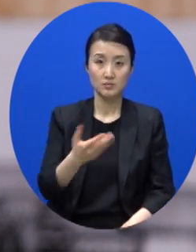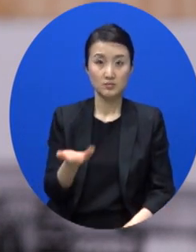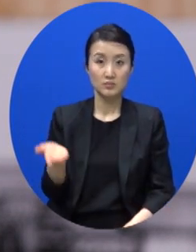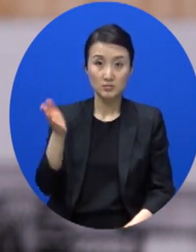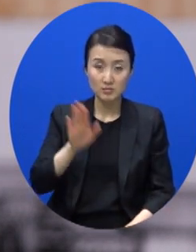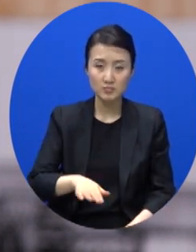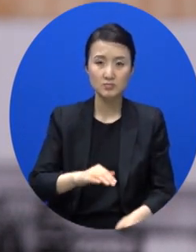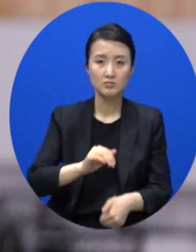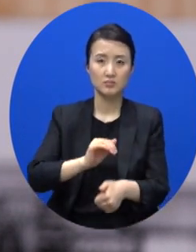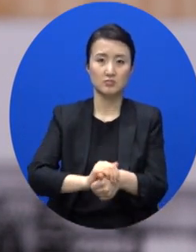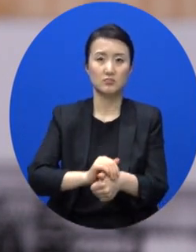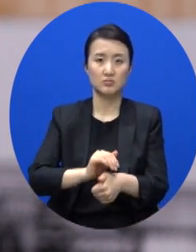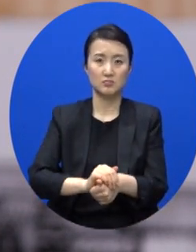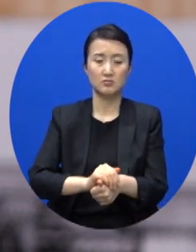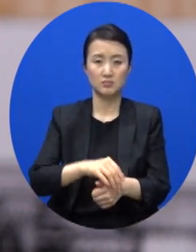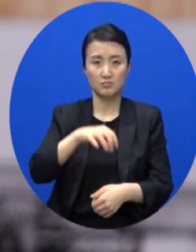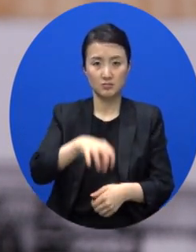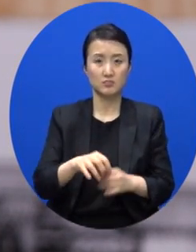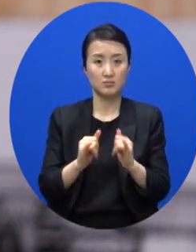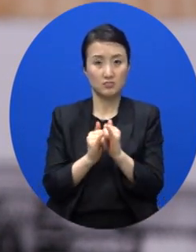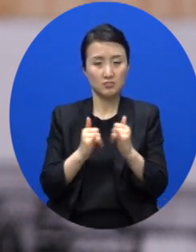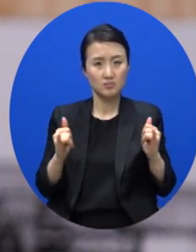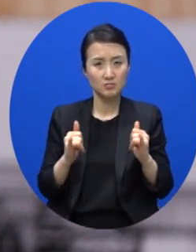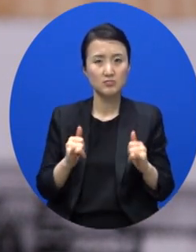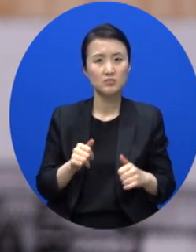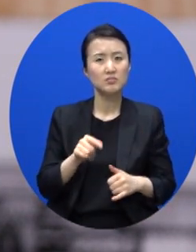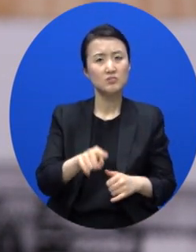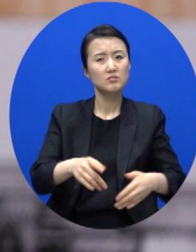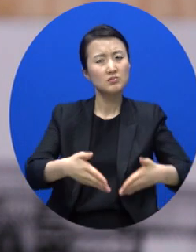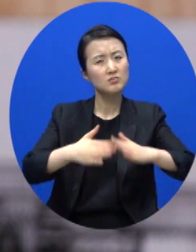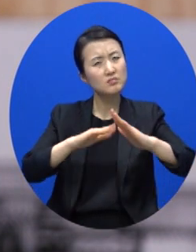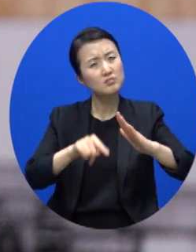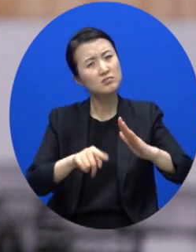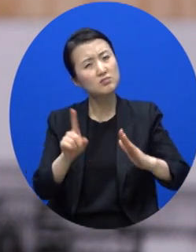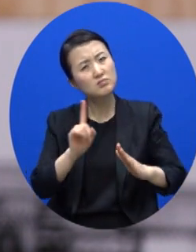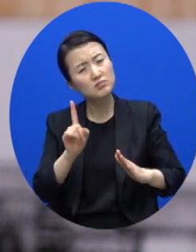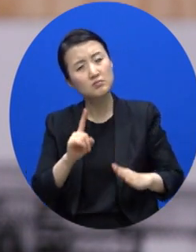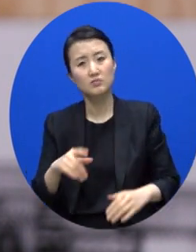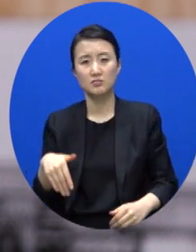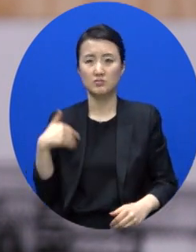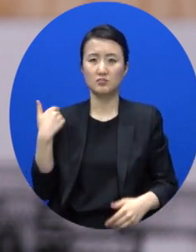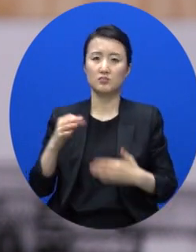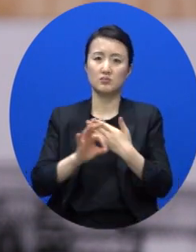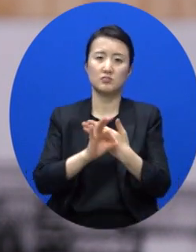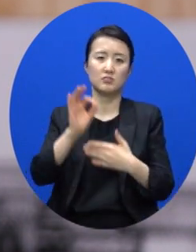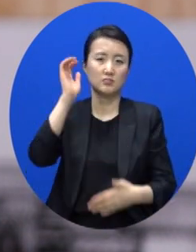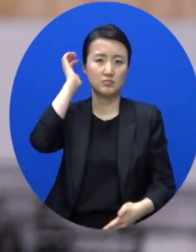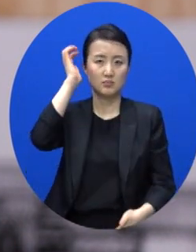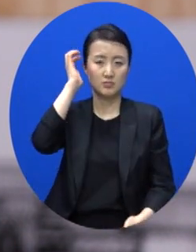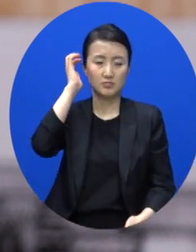경주 시민들이 정작 만파식적을 모른다면 안 되기 때문에